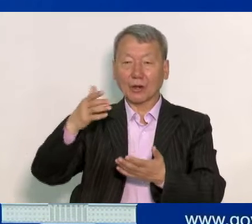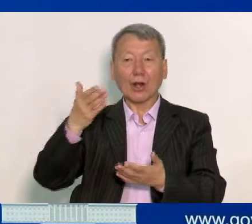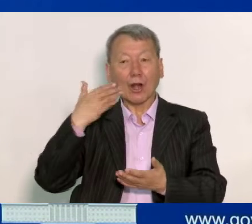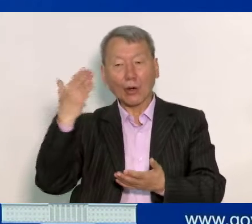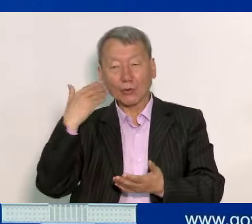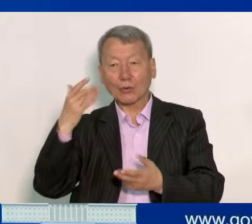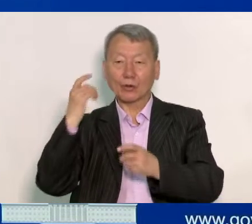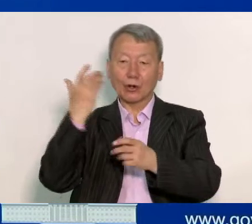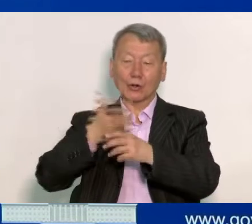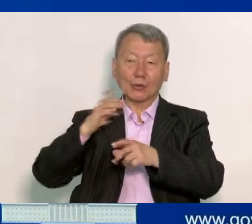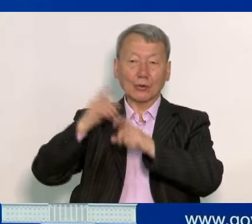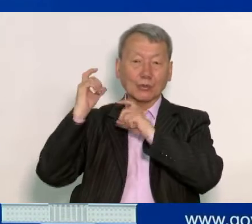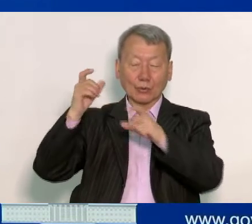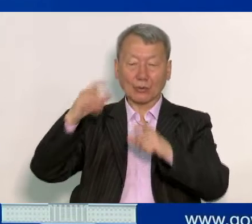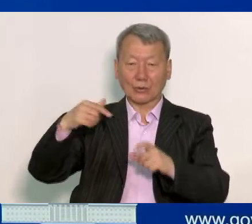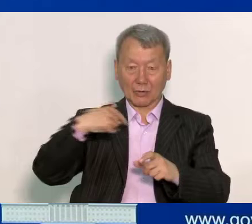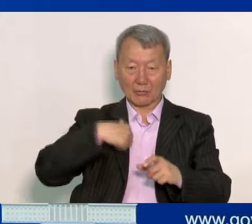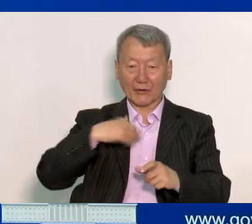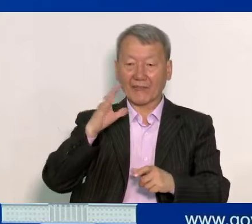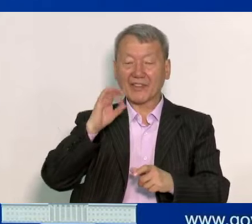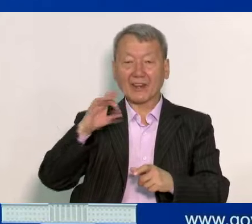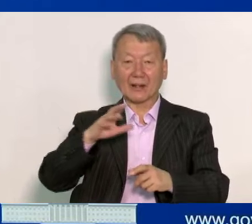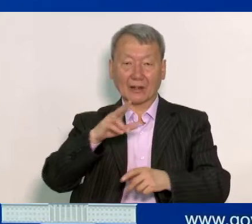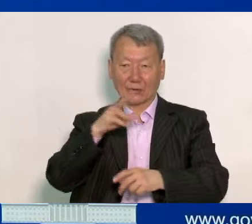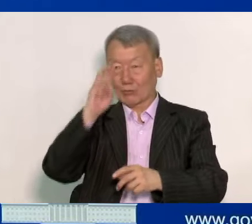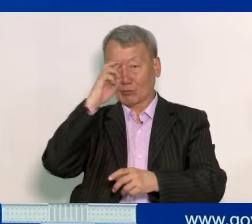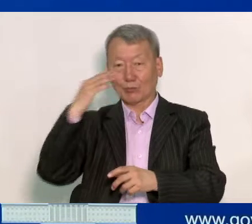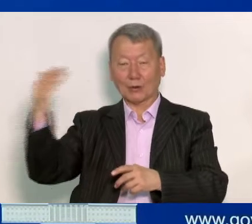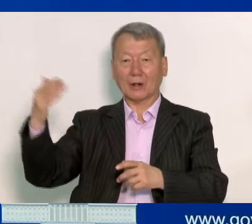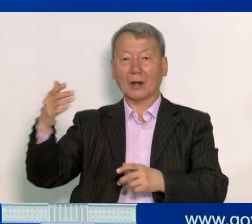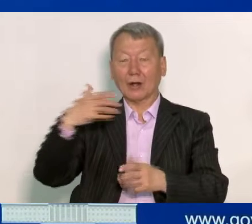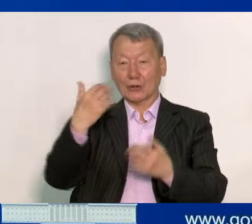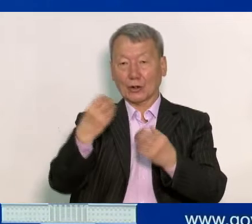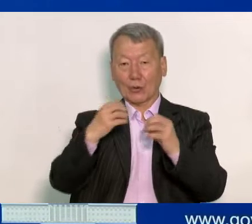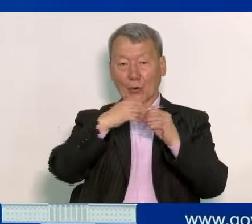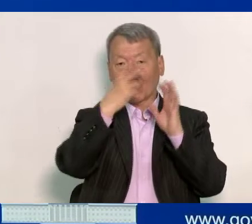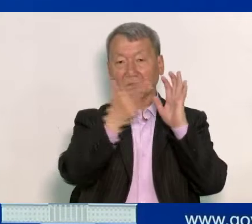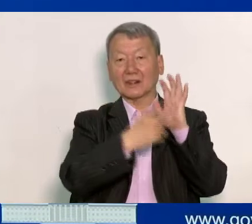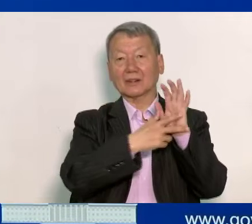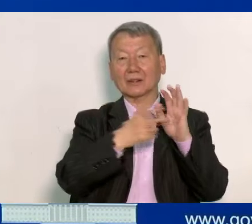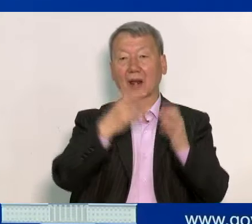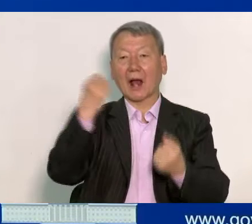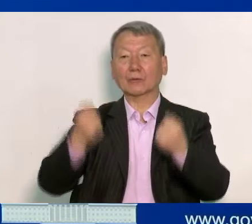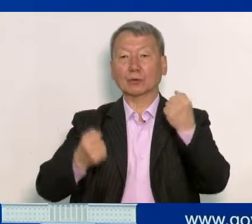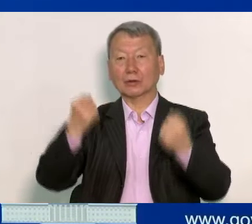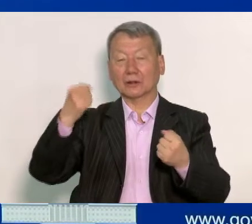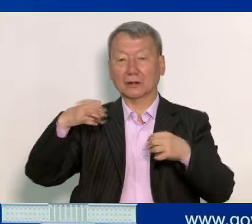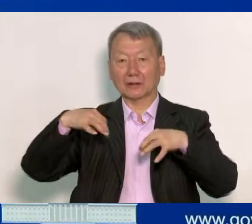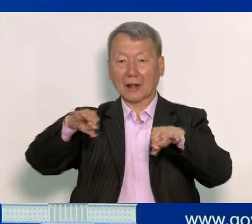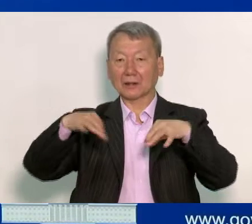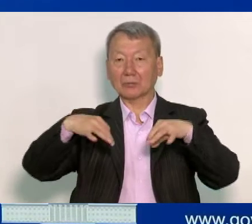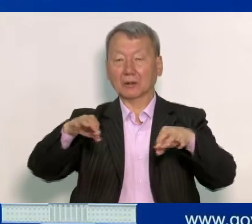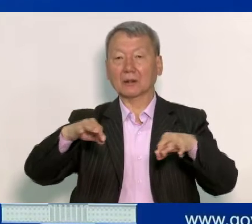машинеден баштап биз ушуну өзүбүздүн мойнубузга алдык дагы. Азыр 18 жанагы автотранспорттук